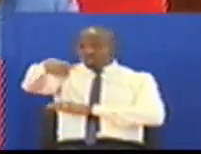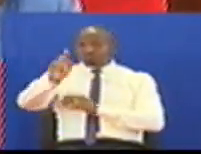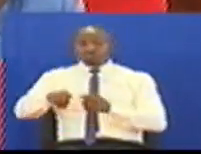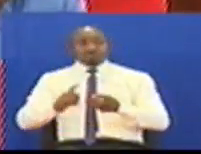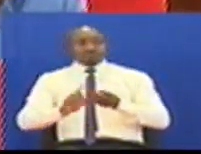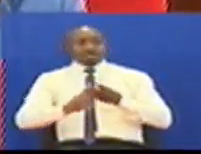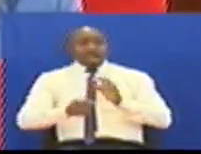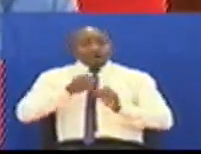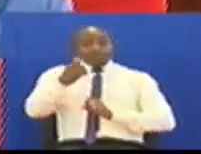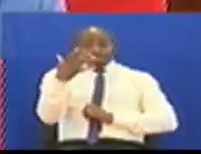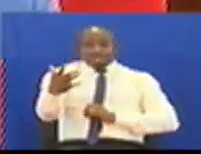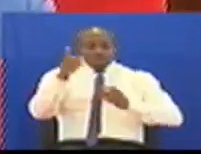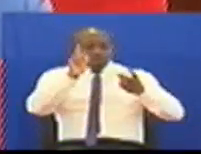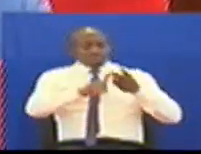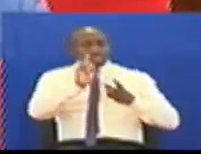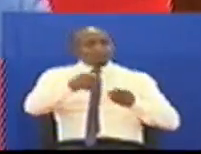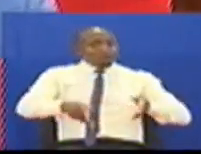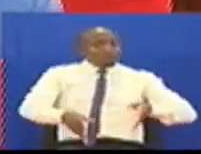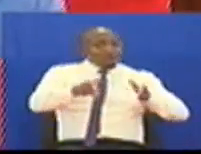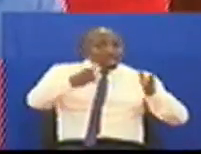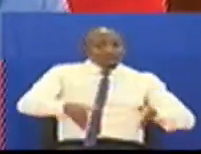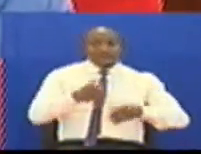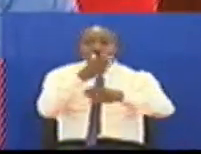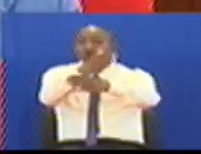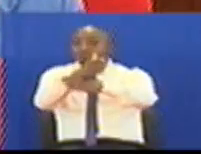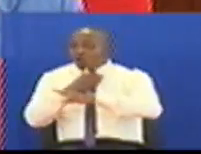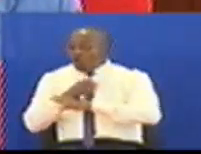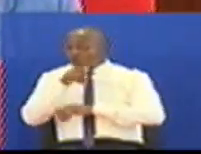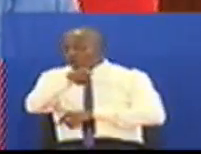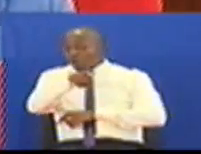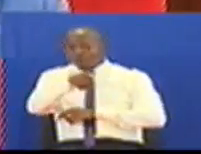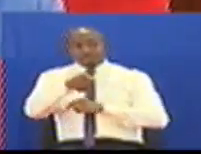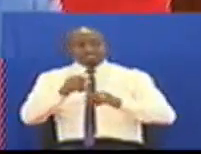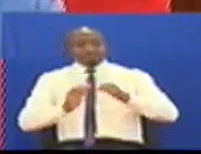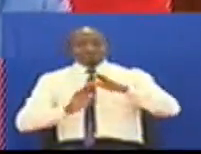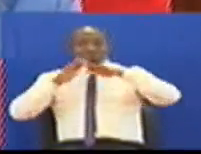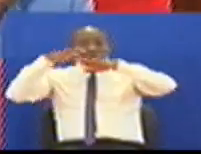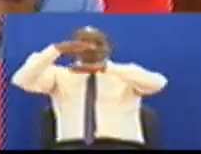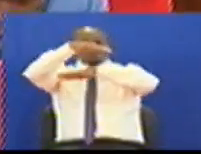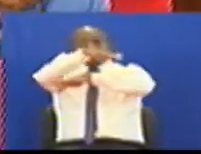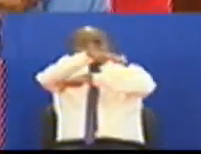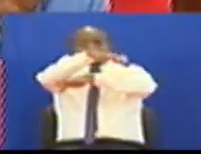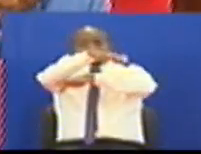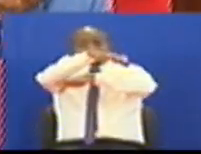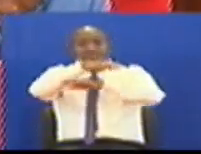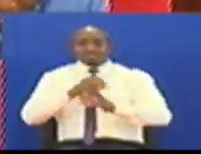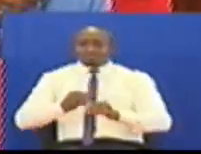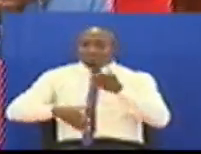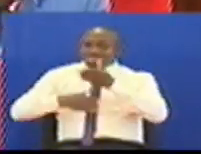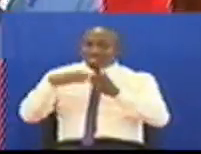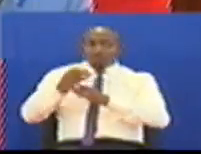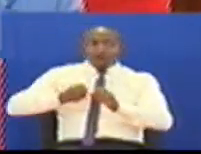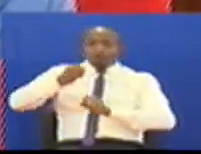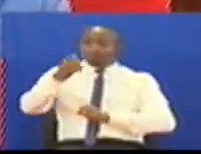tano, lakini pia tuna barabara ya Ubungo ambayo ni interchange imejengwa kipindi cha awamu ya tano, lakini pia